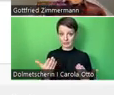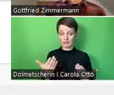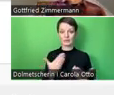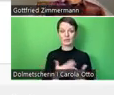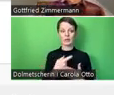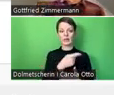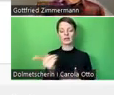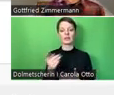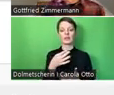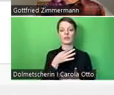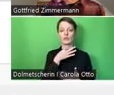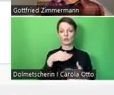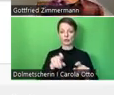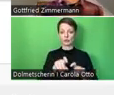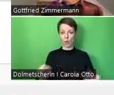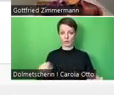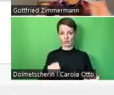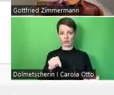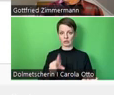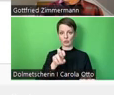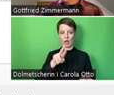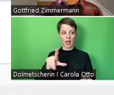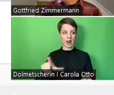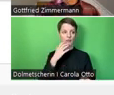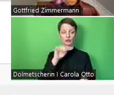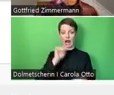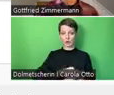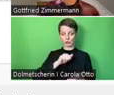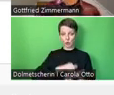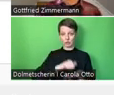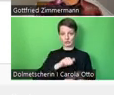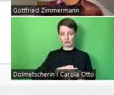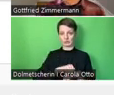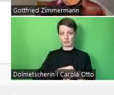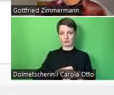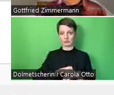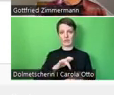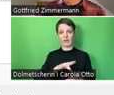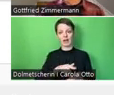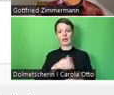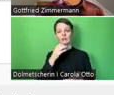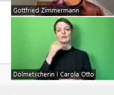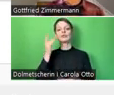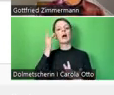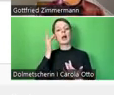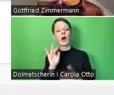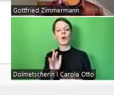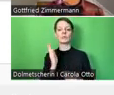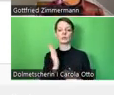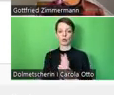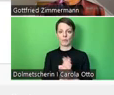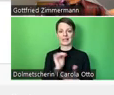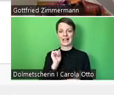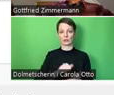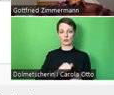als Fußnote eine URL ausdrucken möchte, weil man eben auch erlauben möchte, dass das Dokument ausgedruckt werden kann